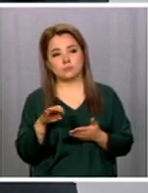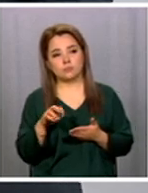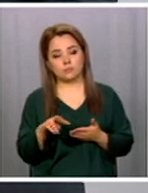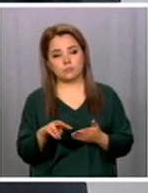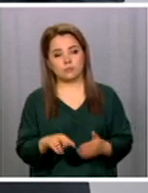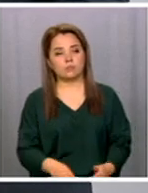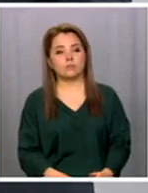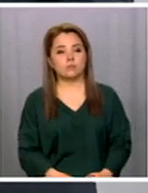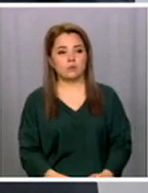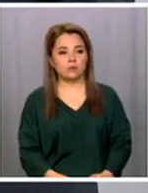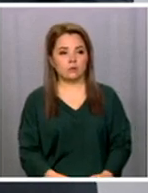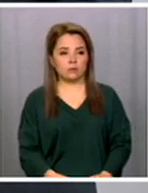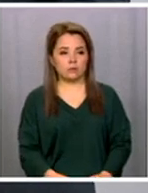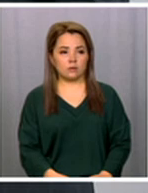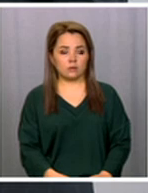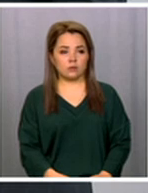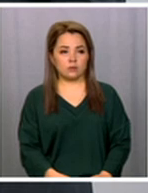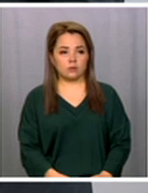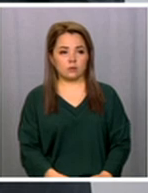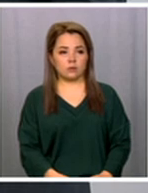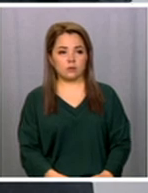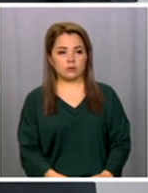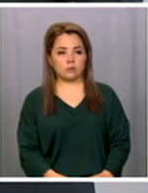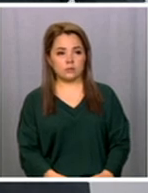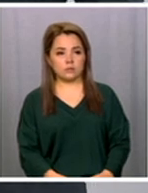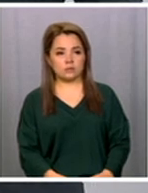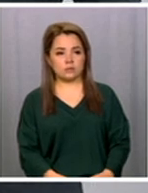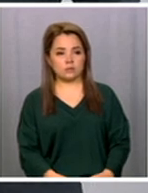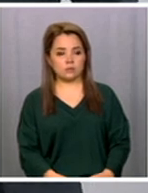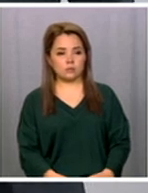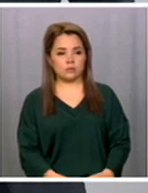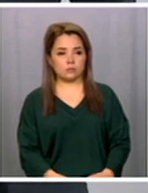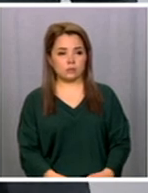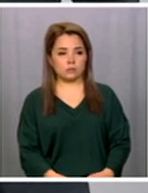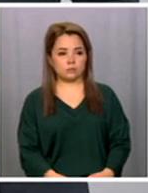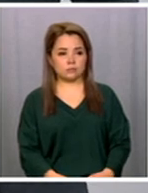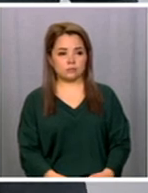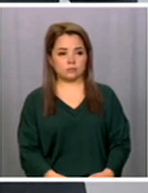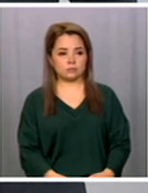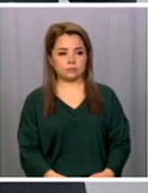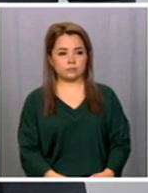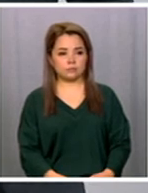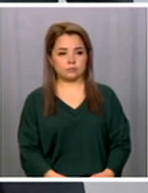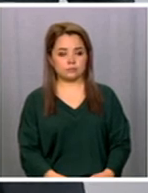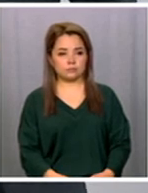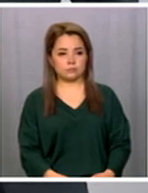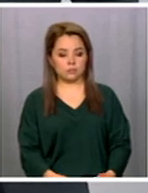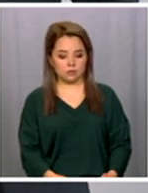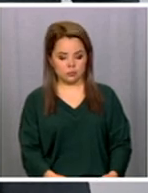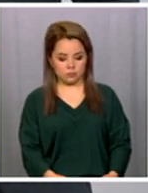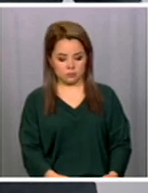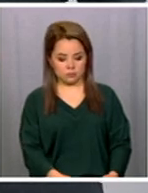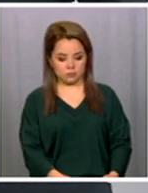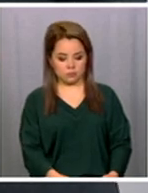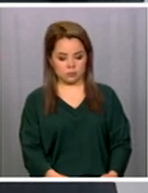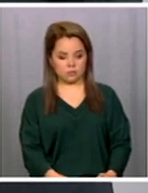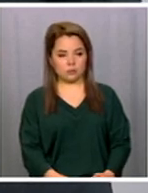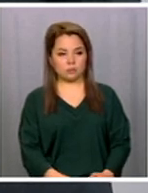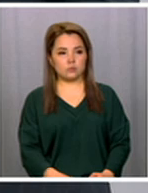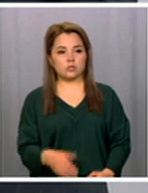көбейтеміз. Тең болады 4025 джоуль. Яғни потенциалдық энергия біріміз